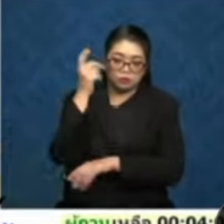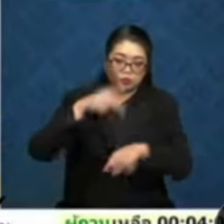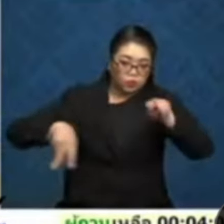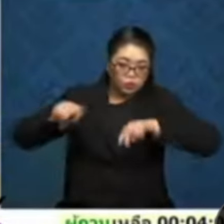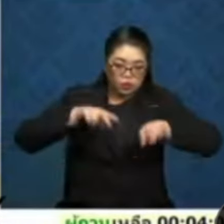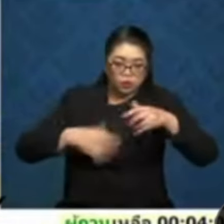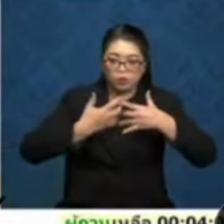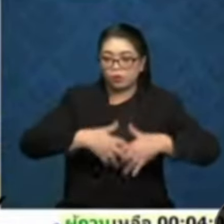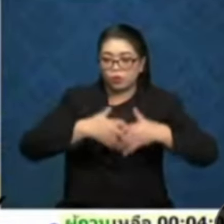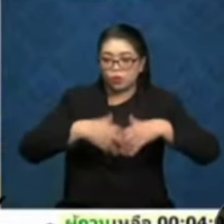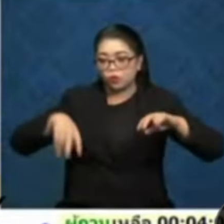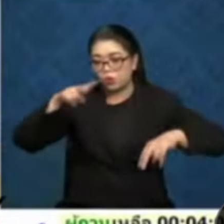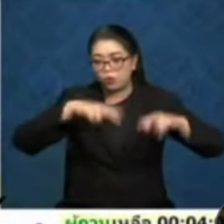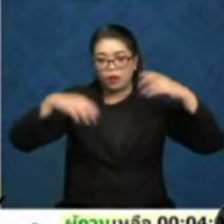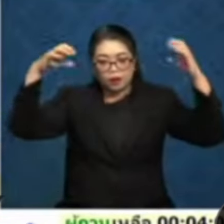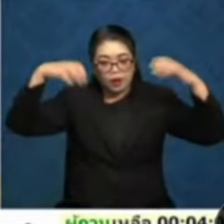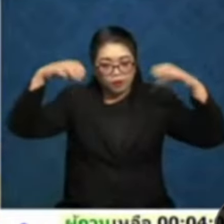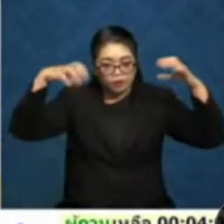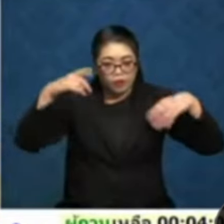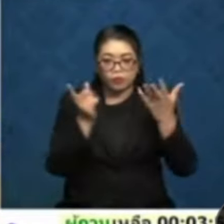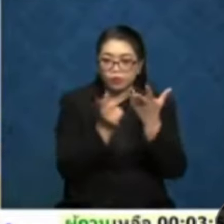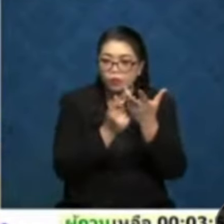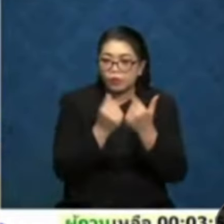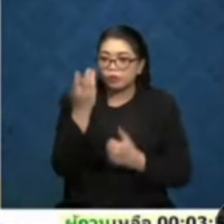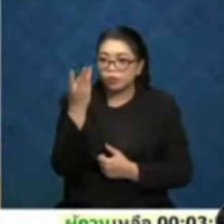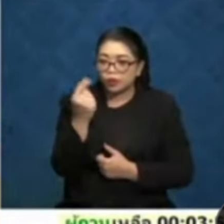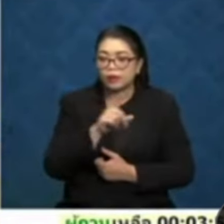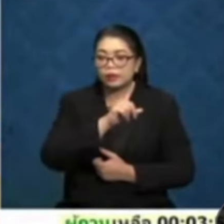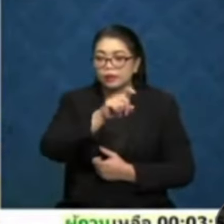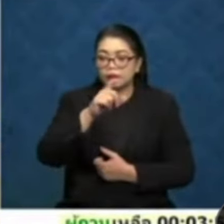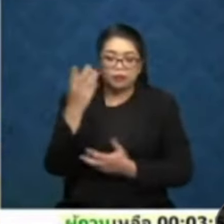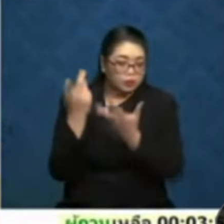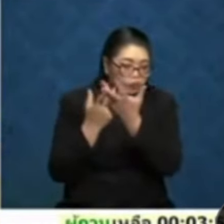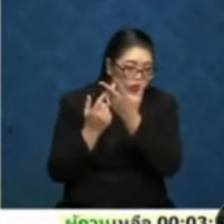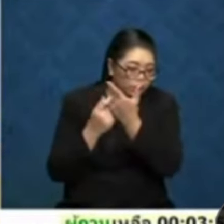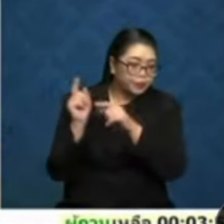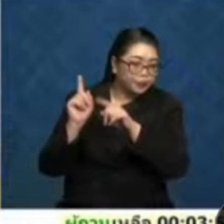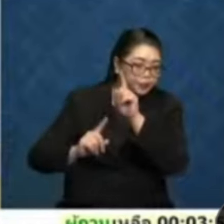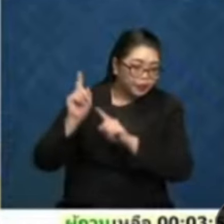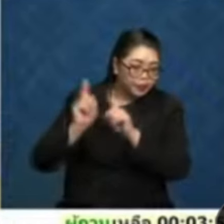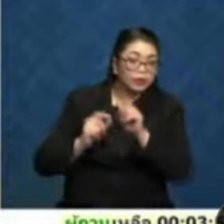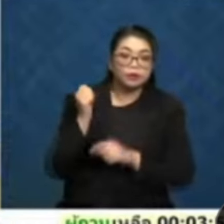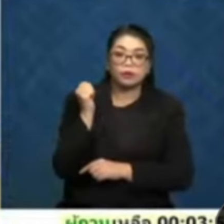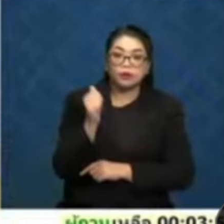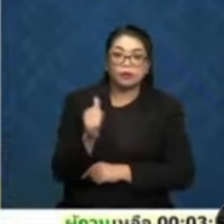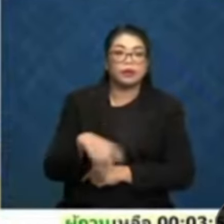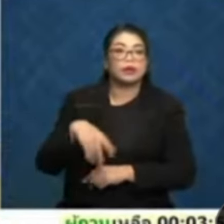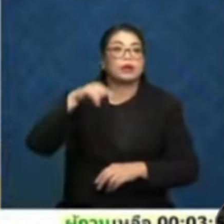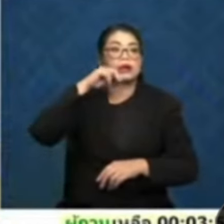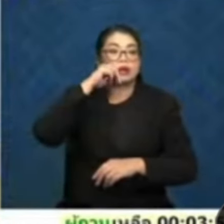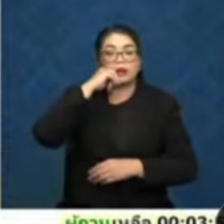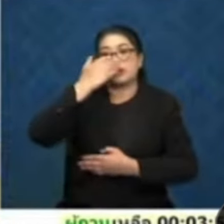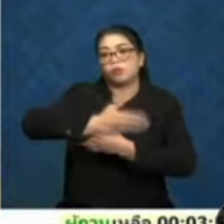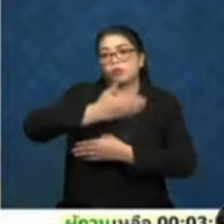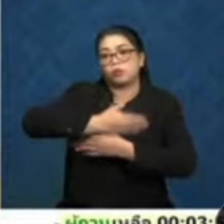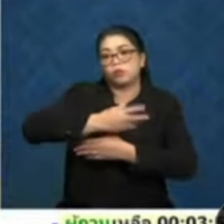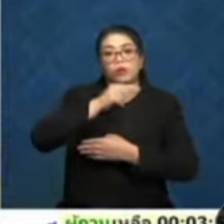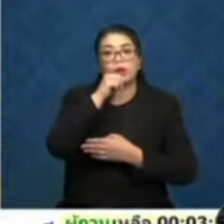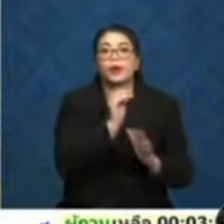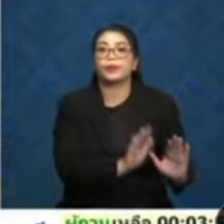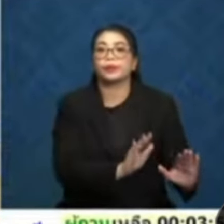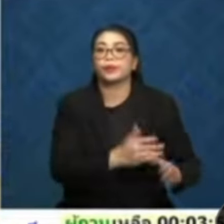อุปกรณ์ต่างๆเพื่อตรวจวัดน้ำฝนในพื้นที่ป่าเขาอย่างไรบ้างในส่วนของน้ำท่าครับพวกเราทราบกันดีอยู่แล้วว่าไม่ว่าจะเป็นกรมชลประทานหรือว่าหน่วย